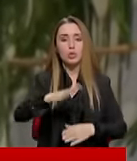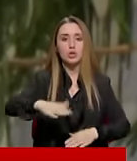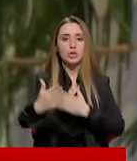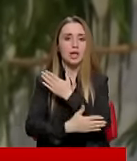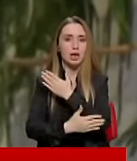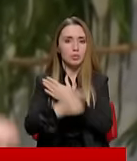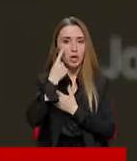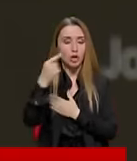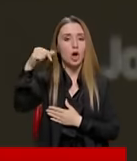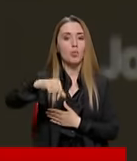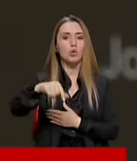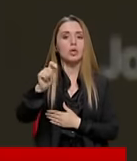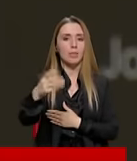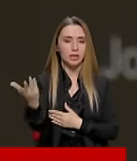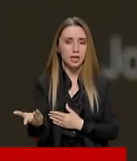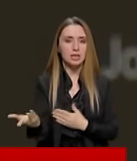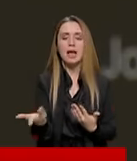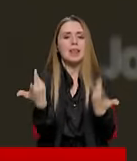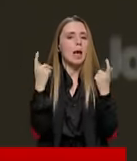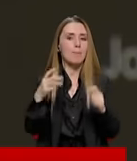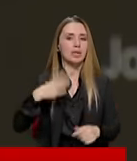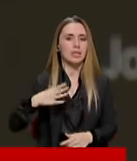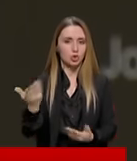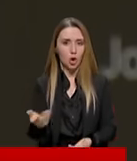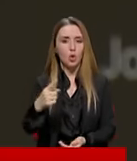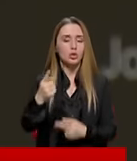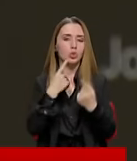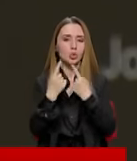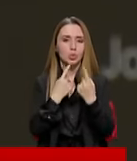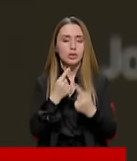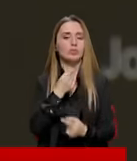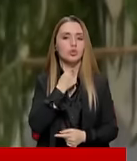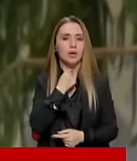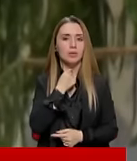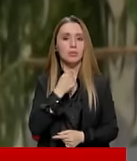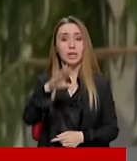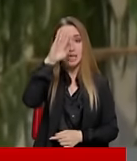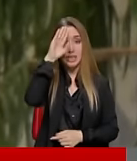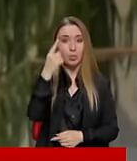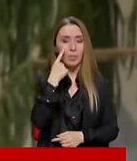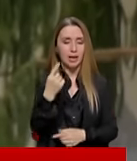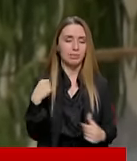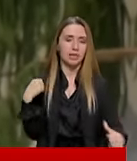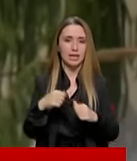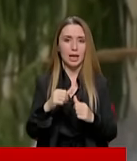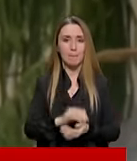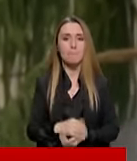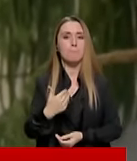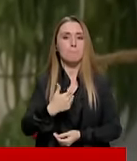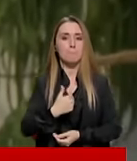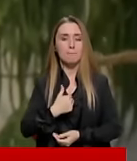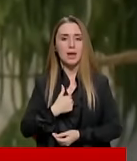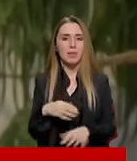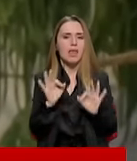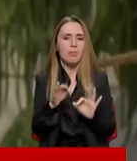yardımlarda bugün yaptıklarınız ve daha ne yapmak istiyorsunuz onları da konuşalım lütfen bir İstanbul'a götüreceğim yine Eee ben